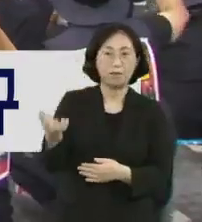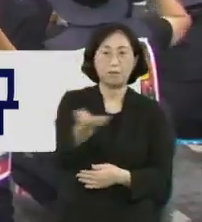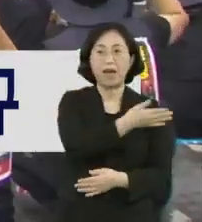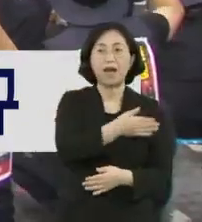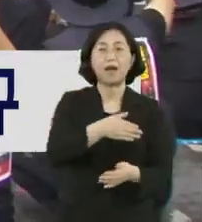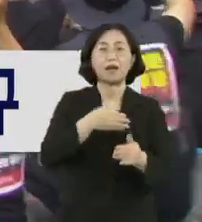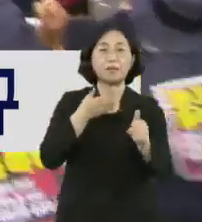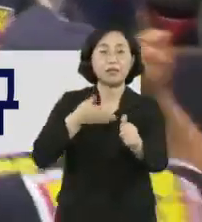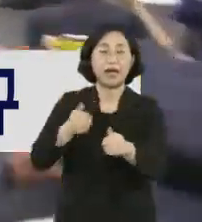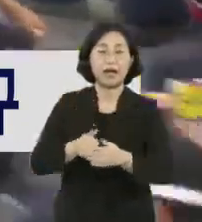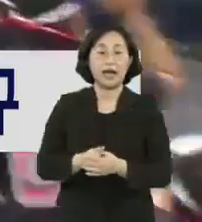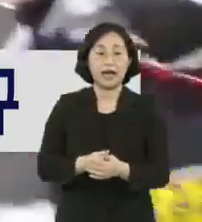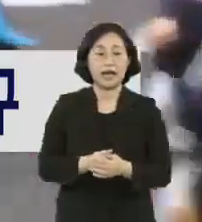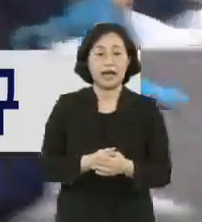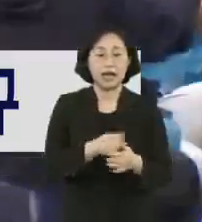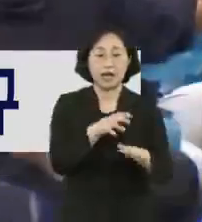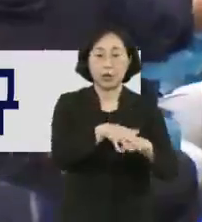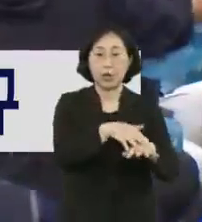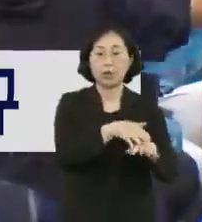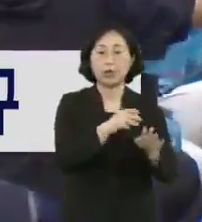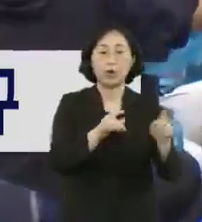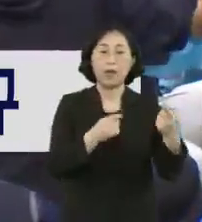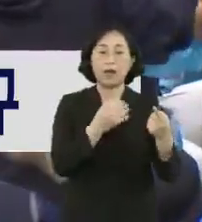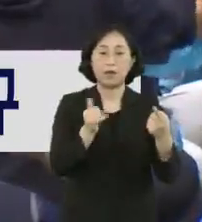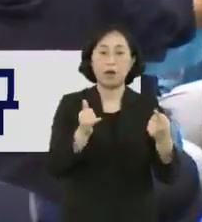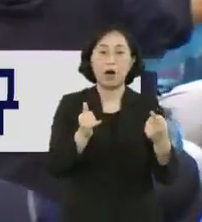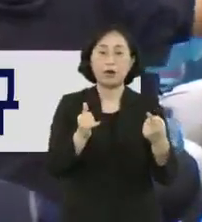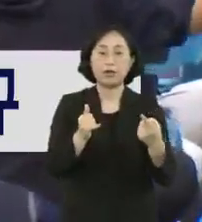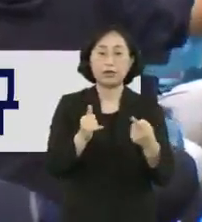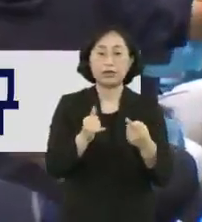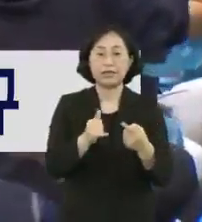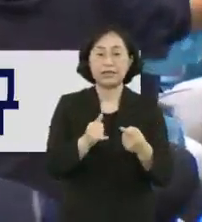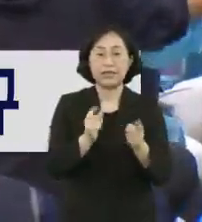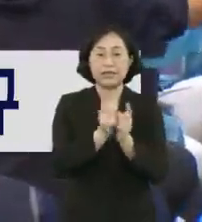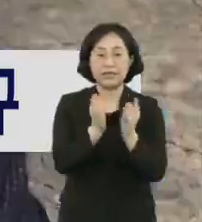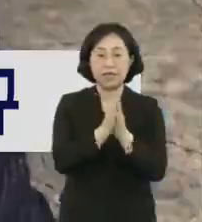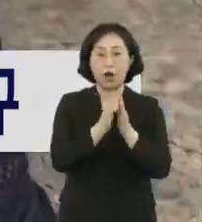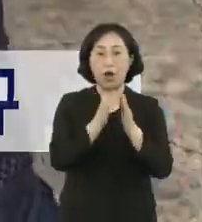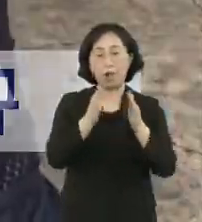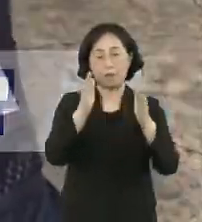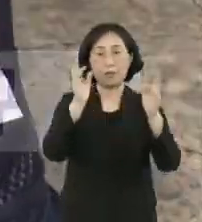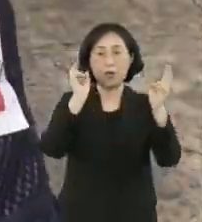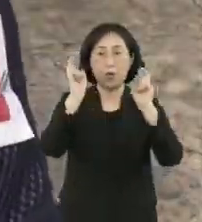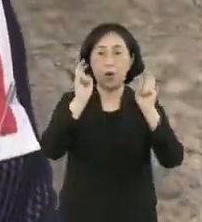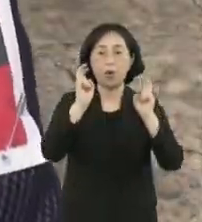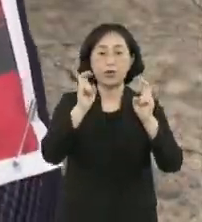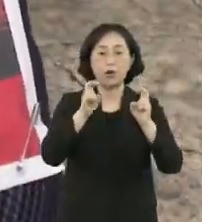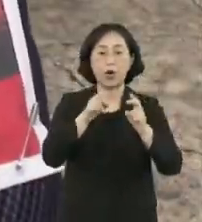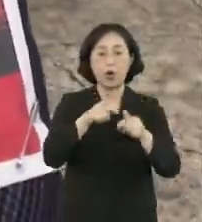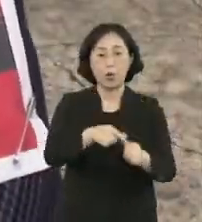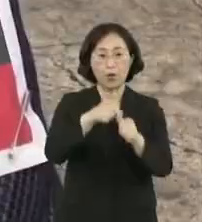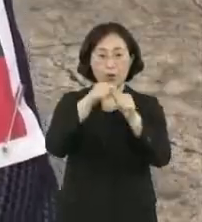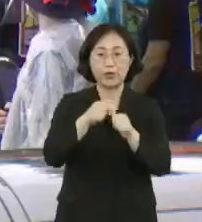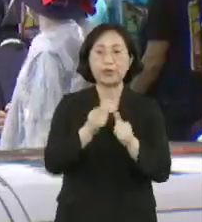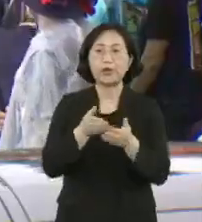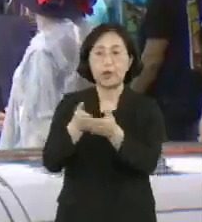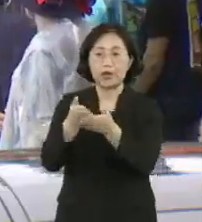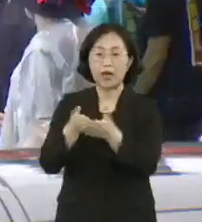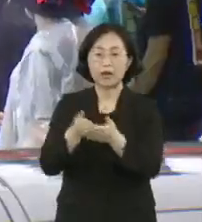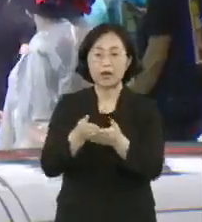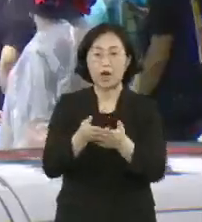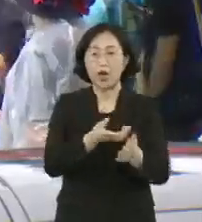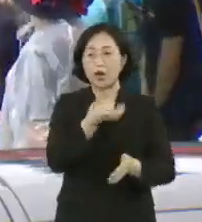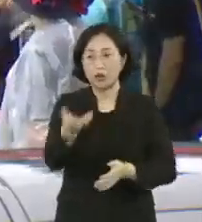요구했습니다. 비정규직 지회 노조원 100여 명은 자회사를 통한 정규직 전환이 아닌 직접 고용을 요구하며